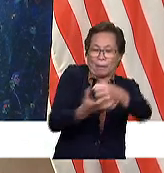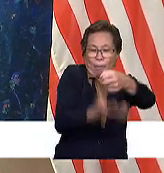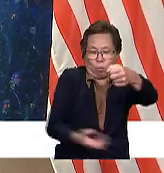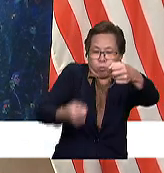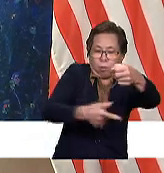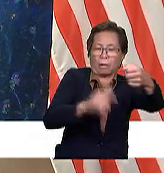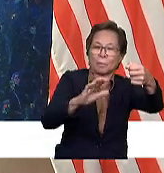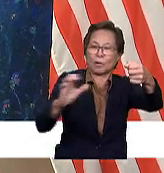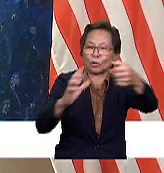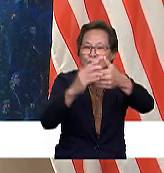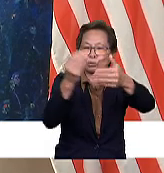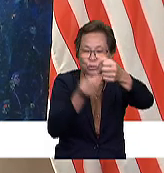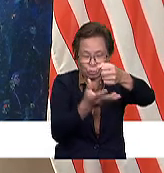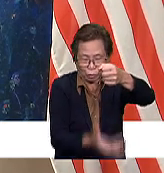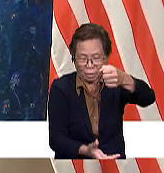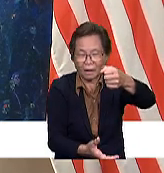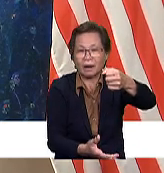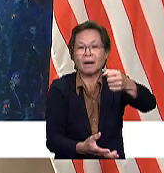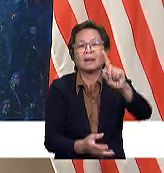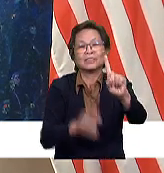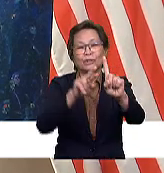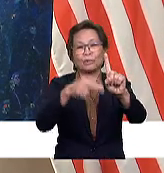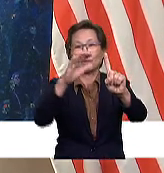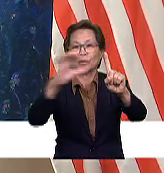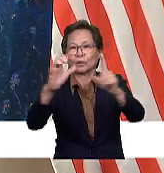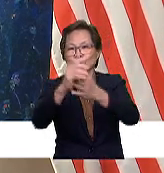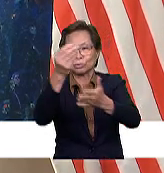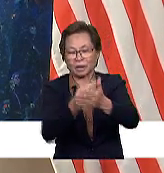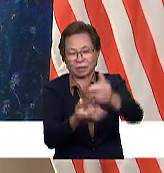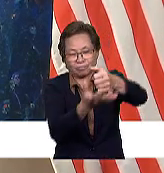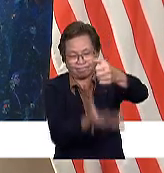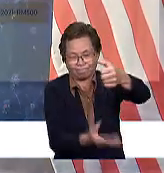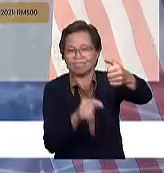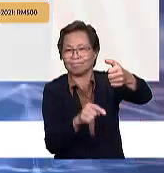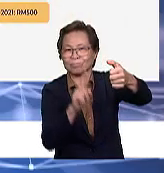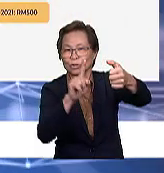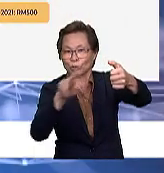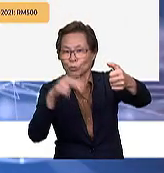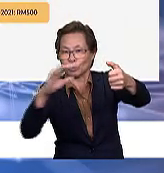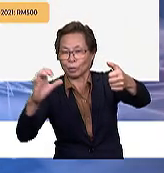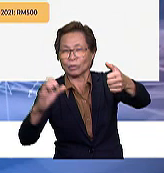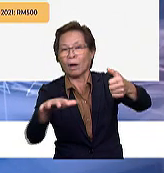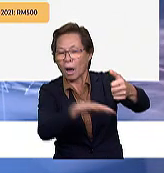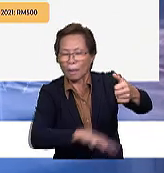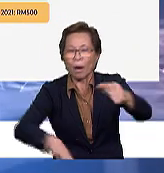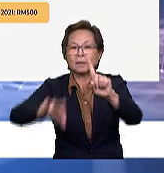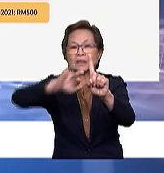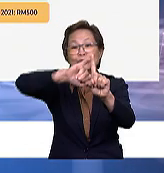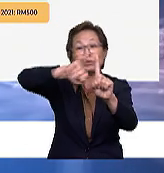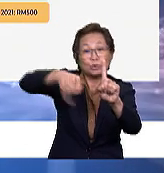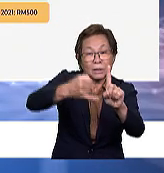500 Ringgit kepada 1.500 Ringgit ini bermakna hampir satu juta